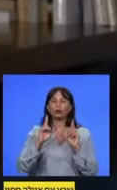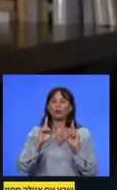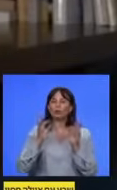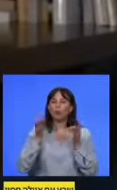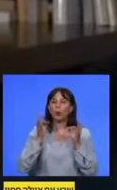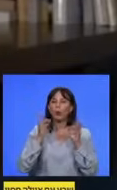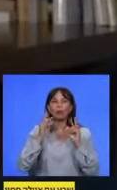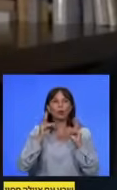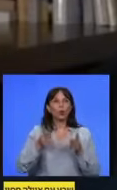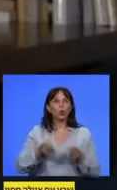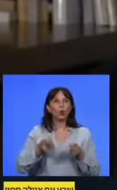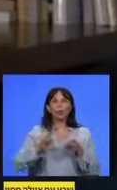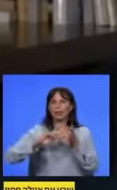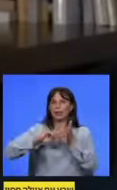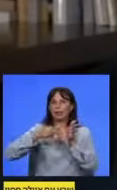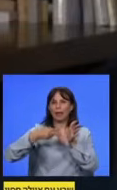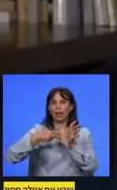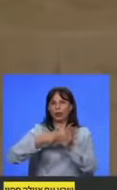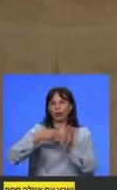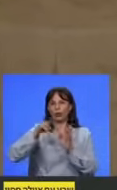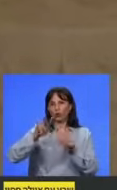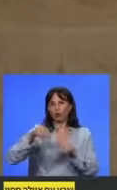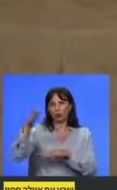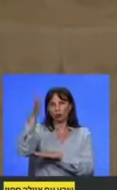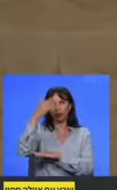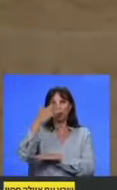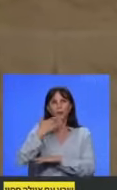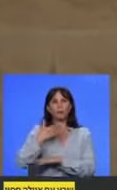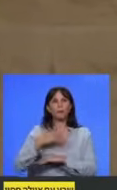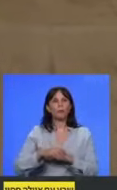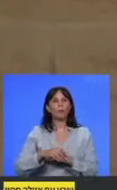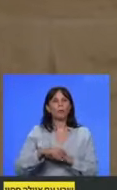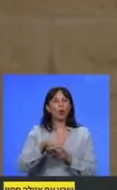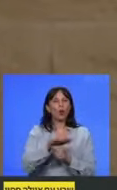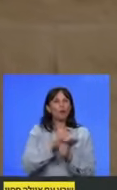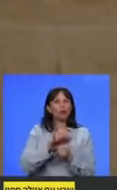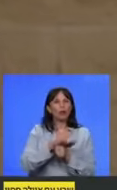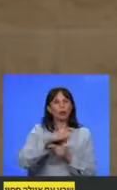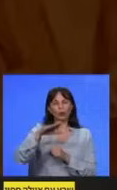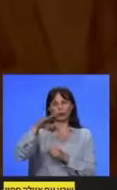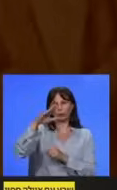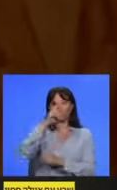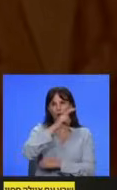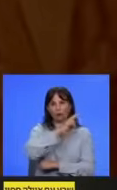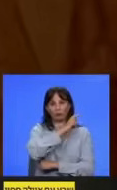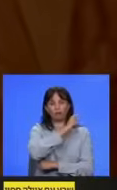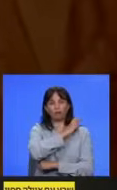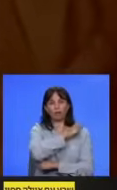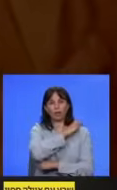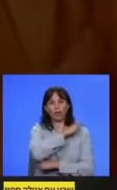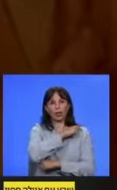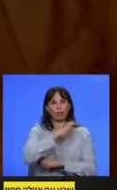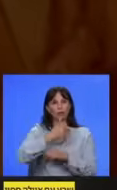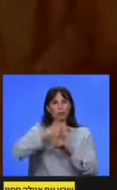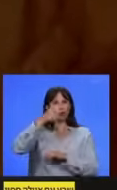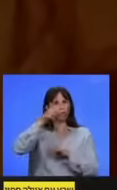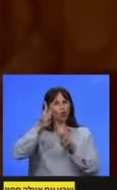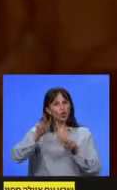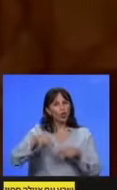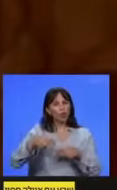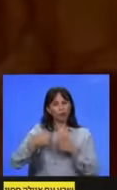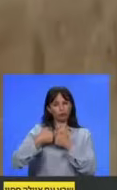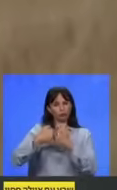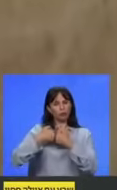יכולות הכי אסטרטגיות שיש למדינת ישראל. איקס מצליח לשכנע קצין בכיר בפיקוד שיש לו משאבים ויכולות להתמודד עם